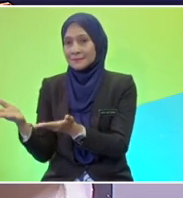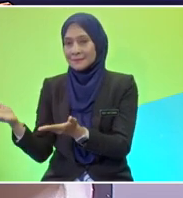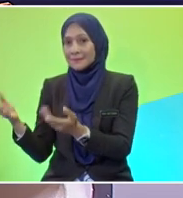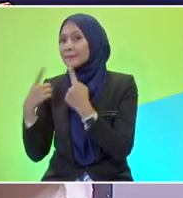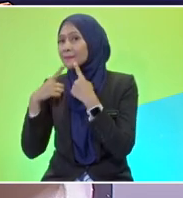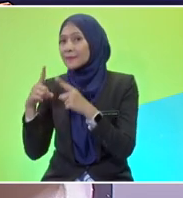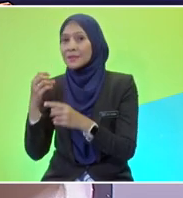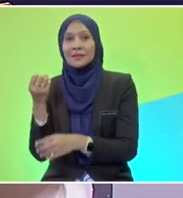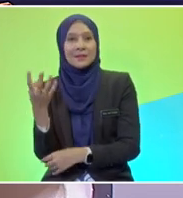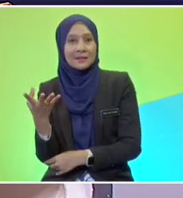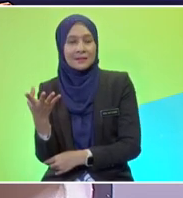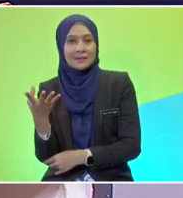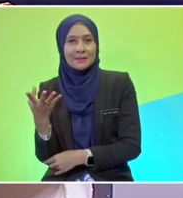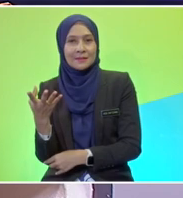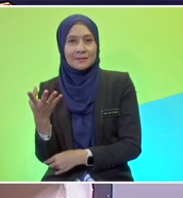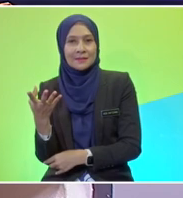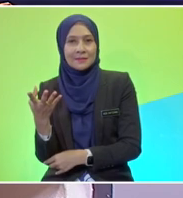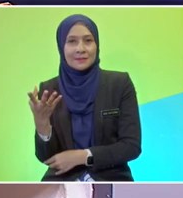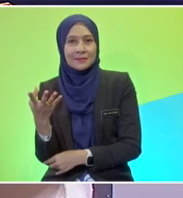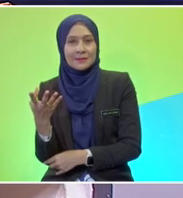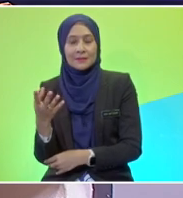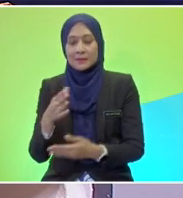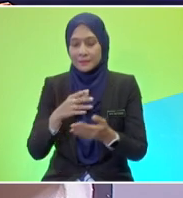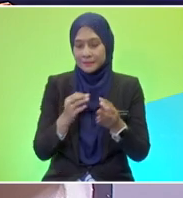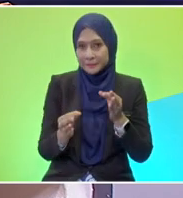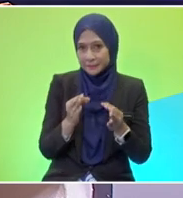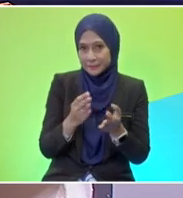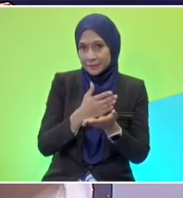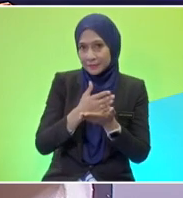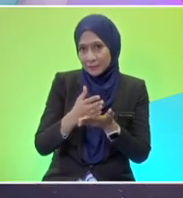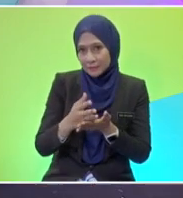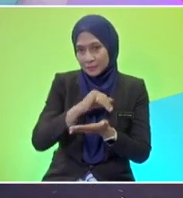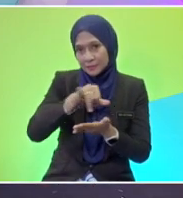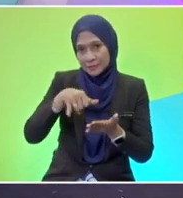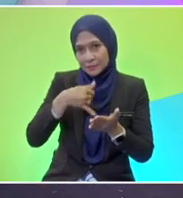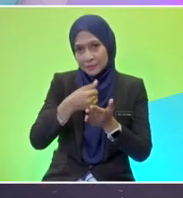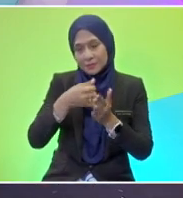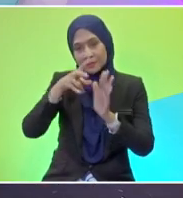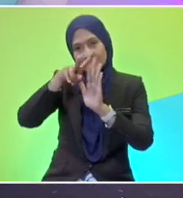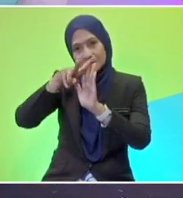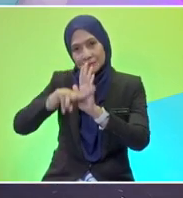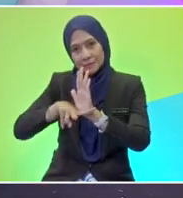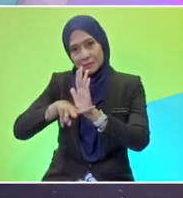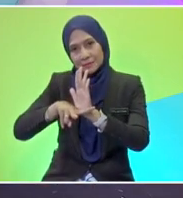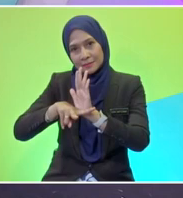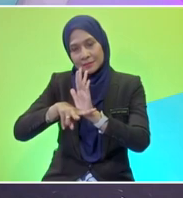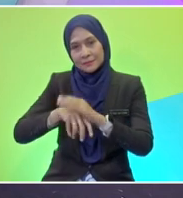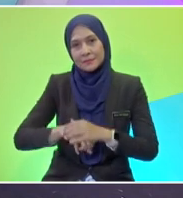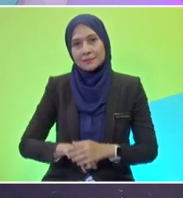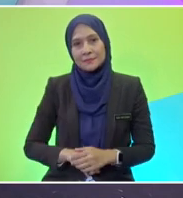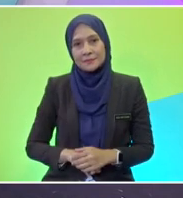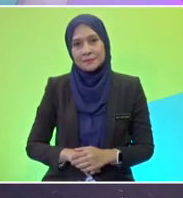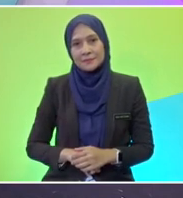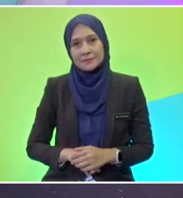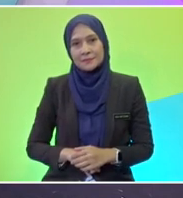ialah operasi. Tolak jumlah akan jadi kurang. Okey cikgu, bagi operasi ini, Kak Syafiqah baru